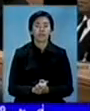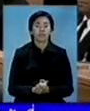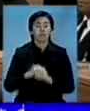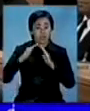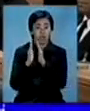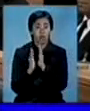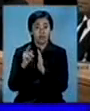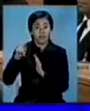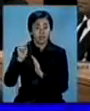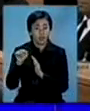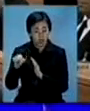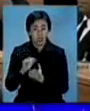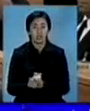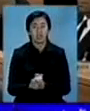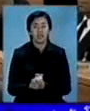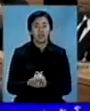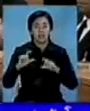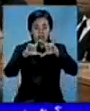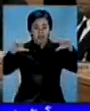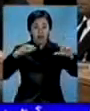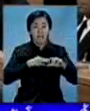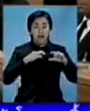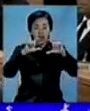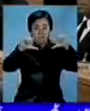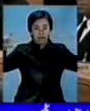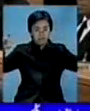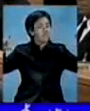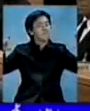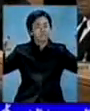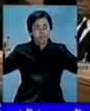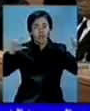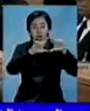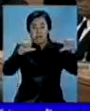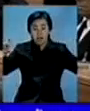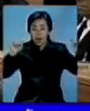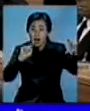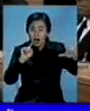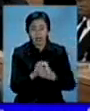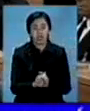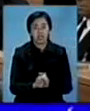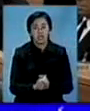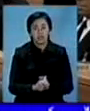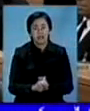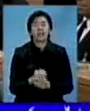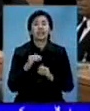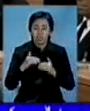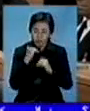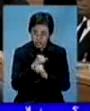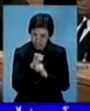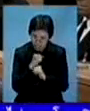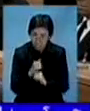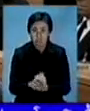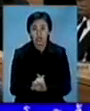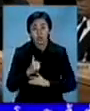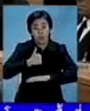วัดสระปทุมนี่ขึ้นป้ายผ้าผืนใหญ่เลยเขตอภัยทานท่านเจ้าคุณพระธรรมทัตมุนีเป็นเจ้าอาว